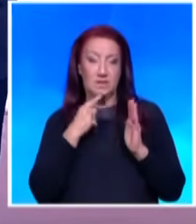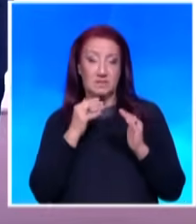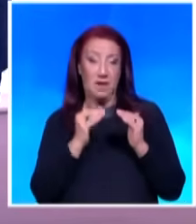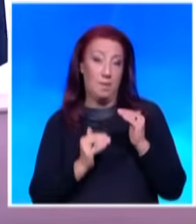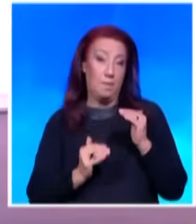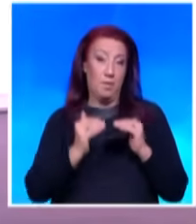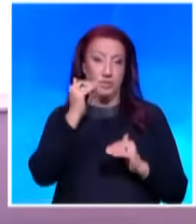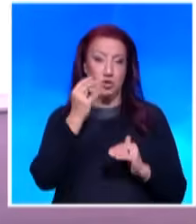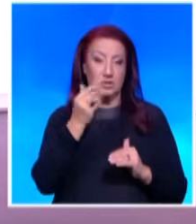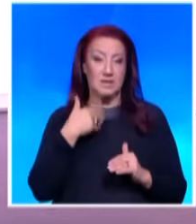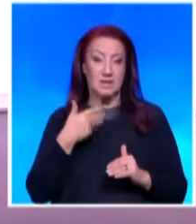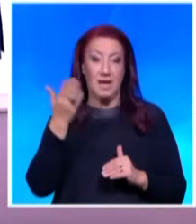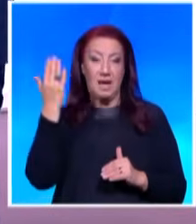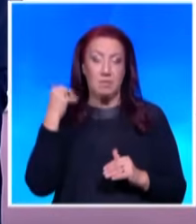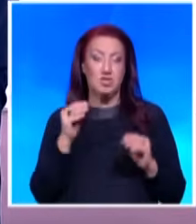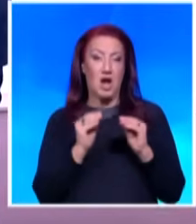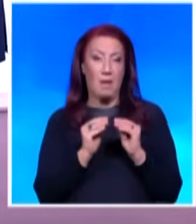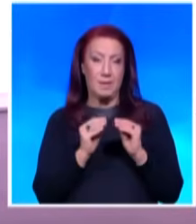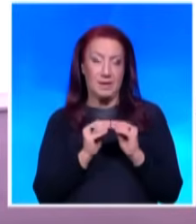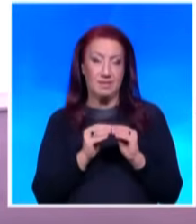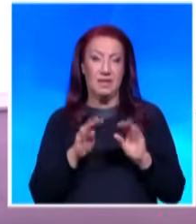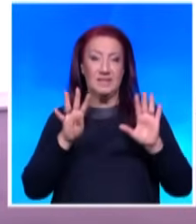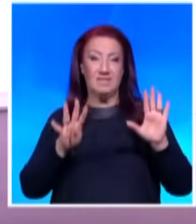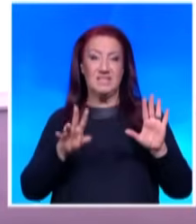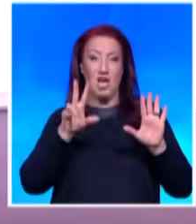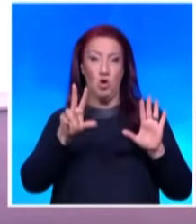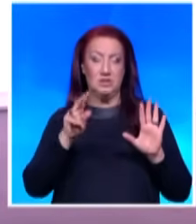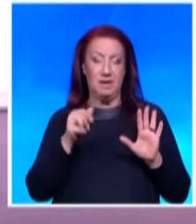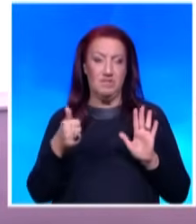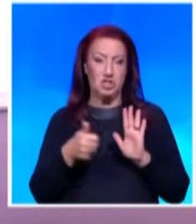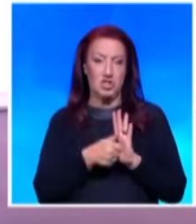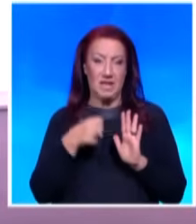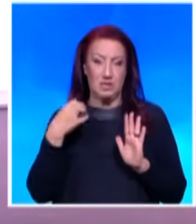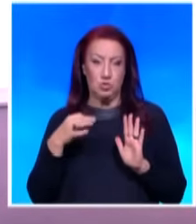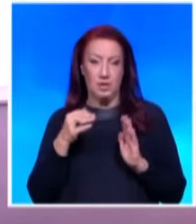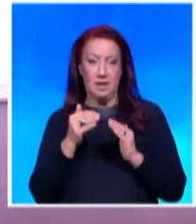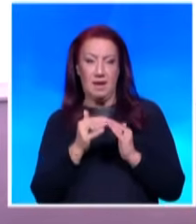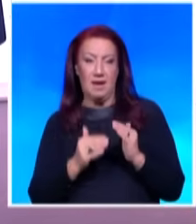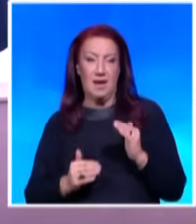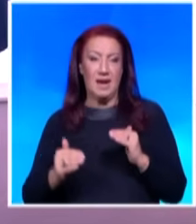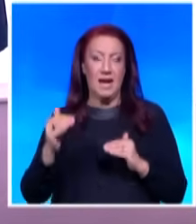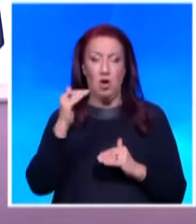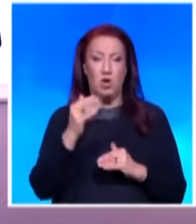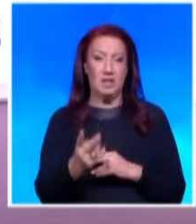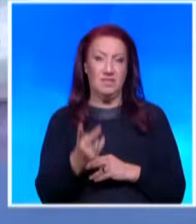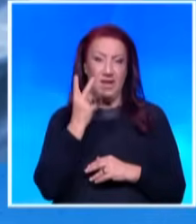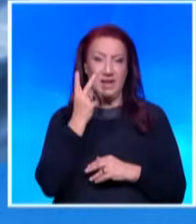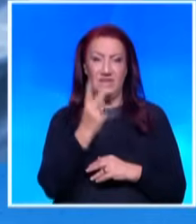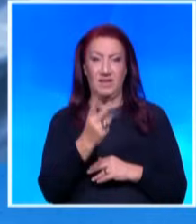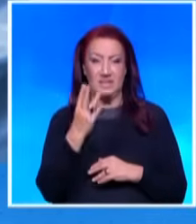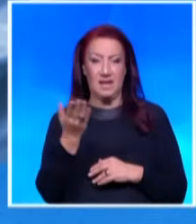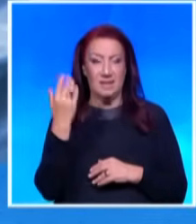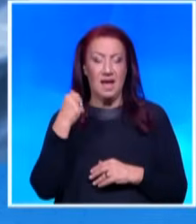цена. Имахме през април 98 лева и 16 стотинки. Рекордът за 2023 обаче беше през